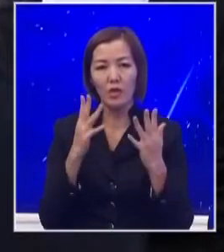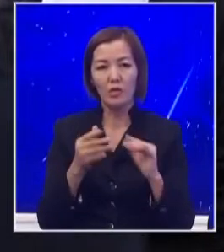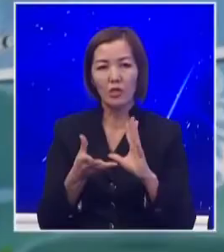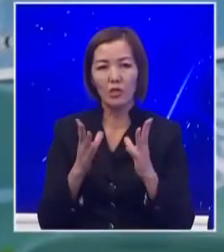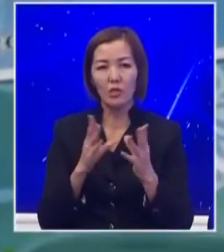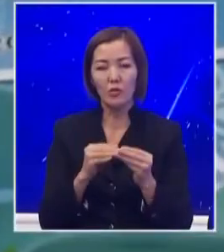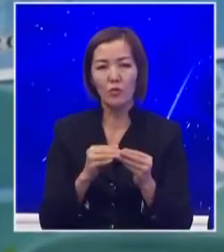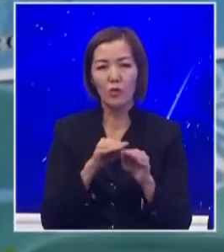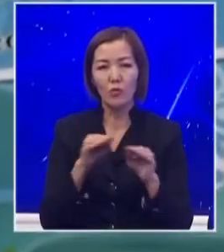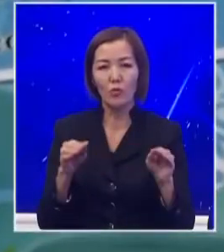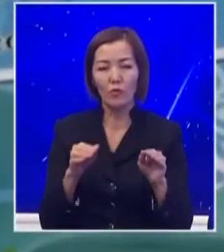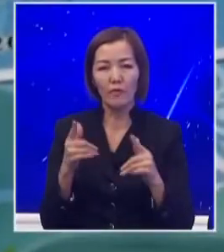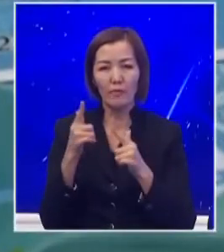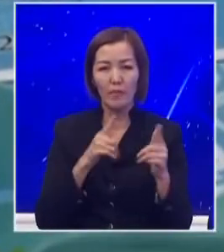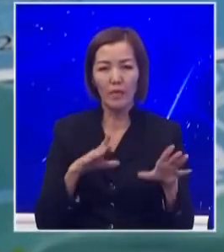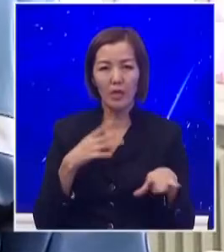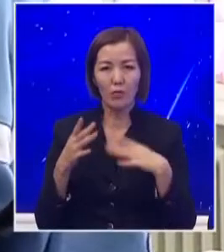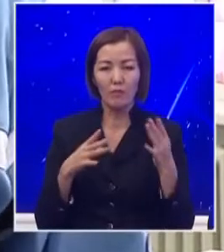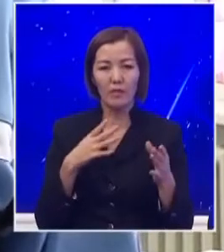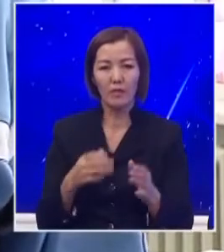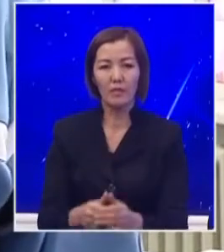участников, и уровень их подготовленности.